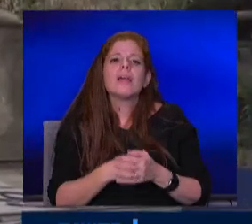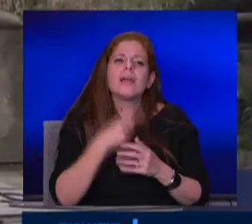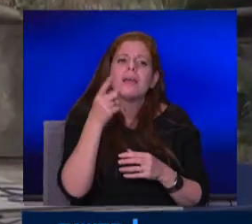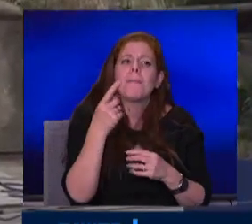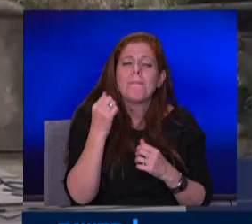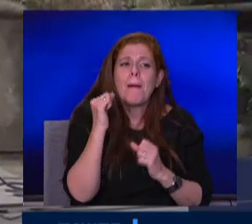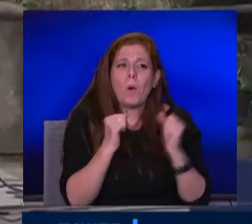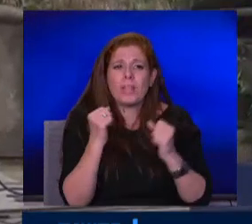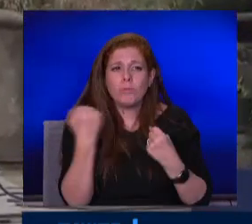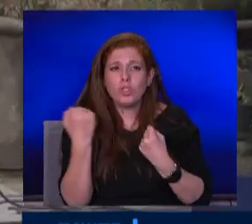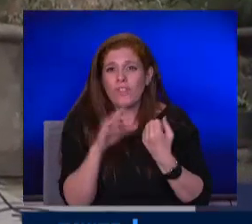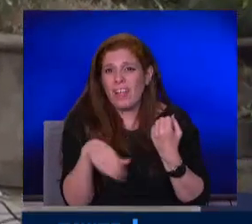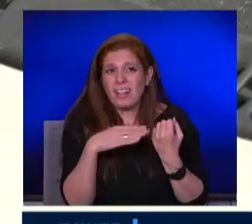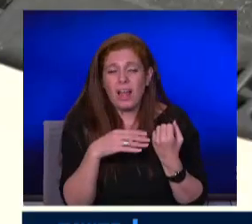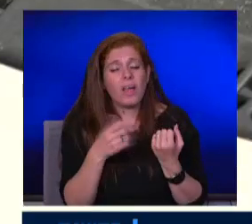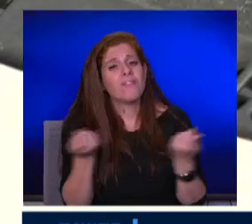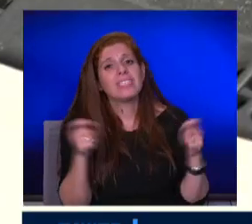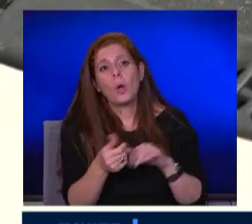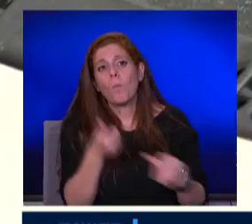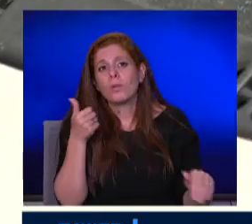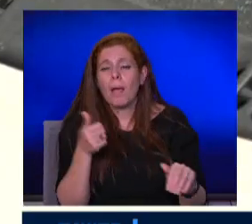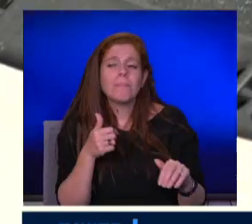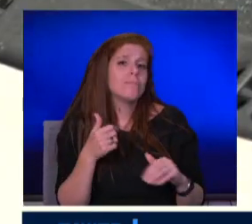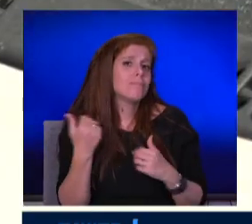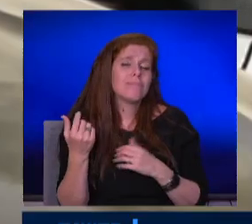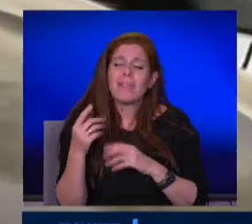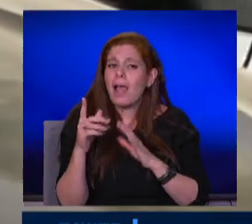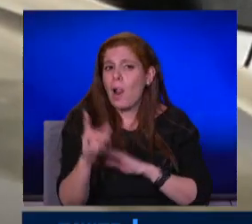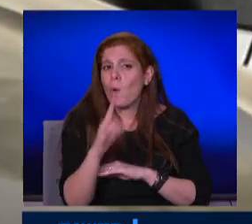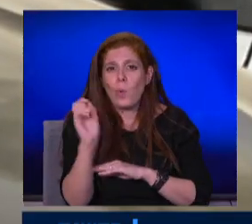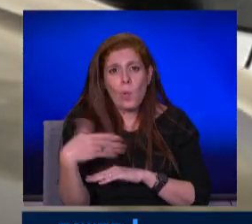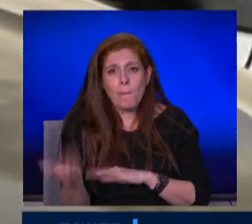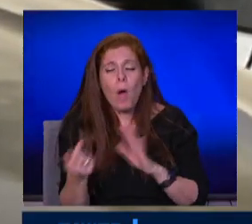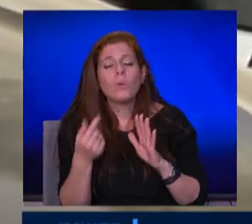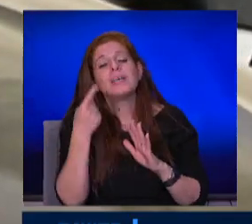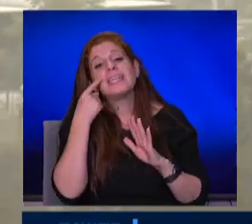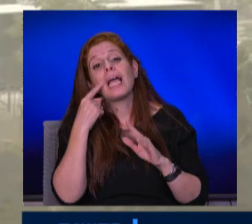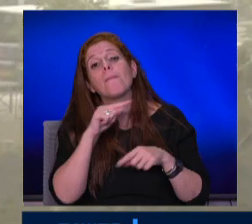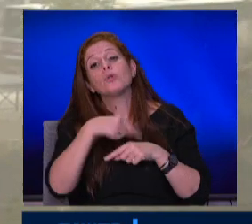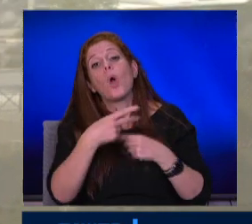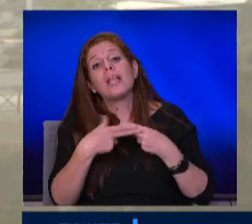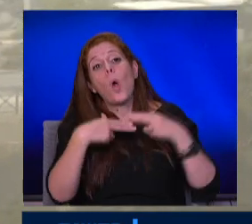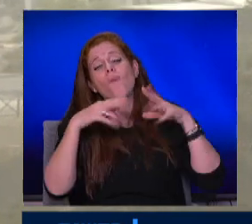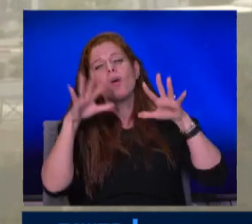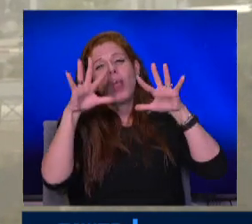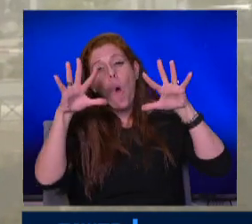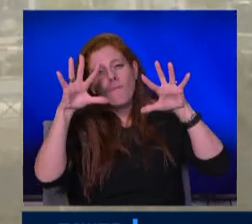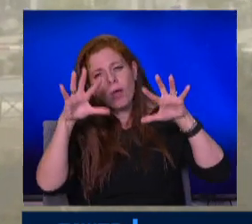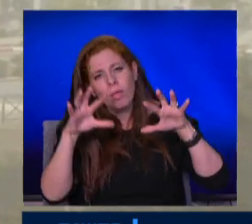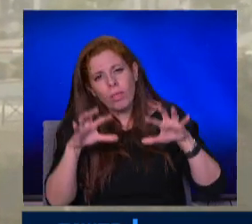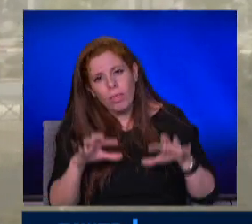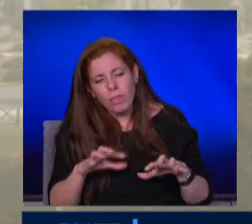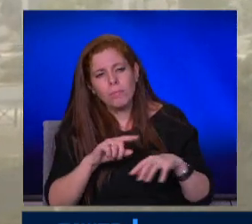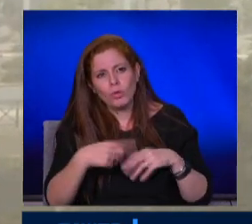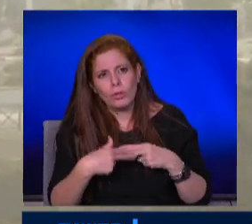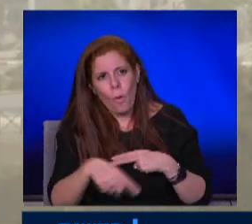היום מוקדם, הלקוחות לא באו. לפי החזאים, האובך צפוי לשקוע בשעות הקרובות. במשרד להגנת הסביבה